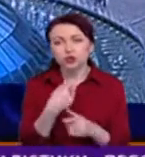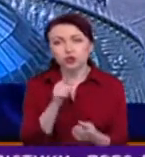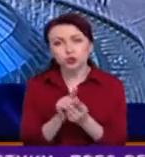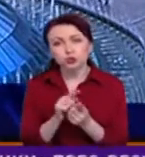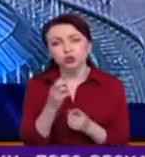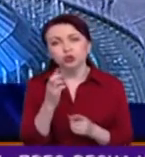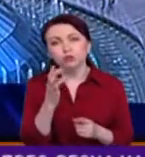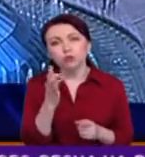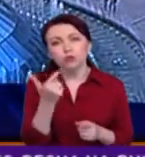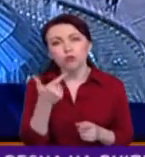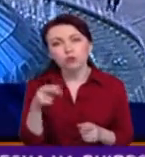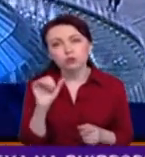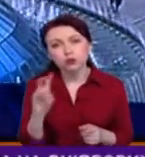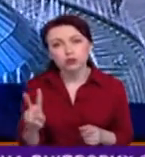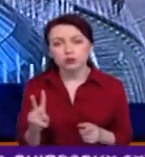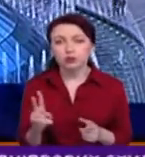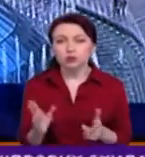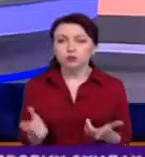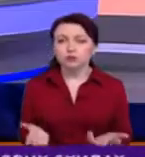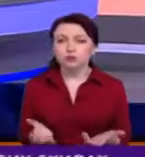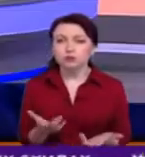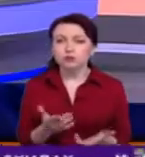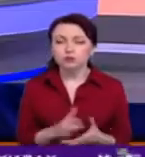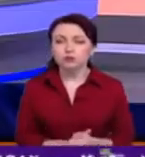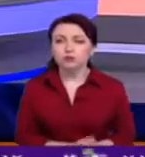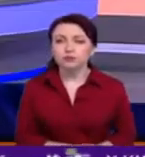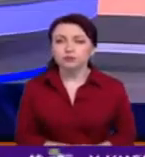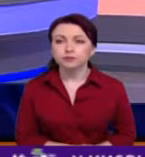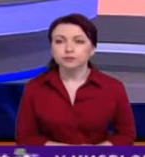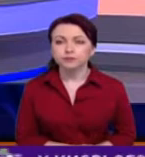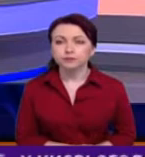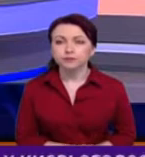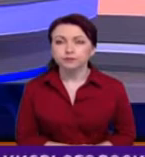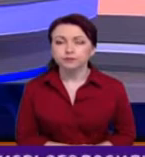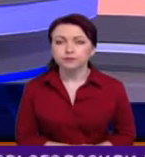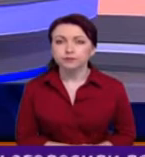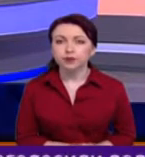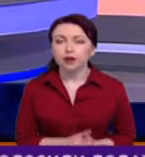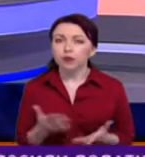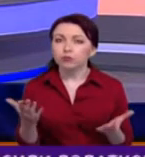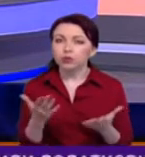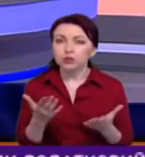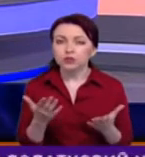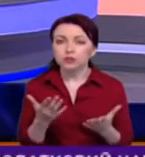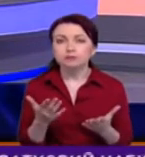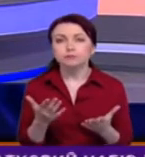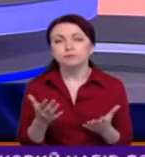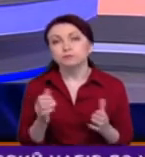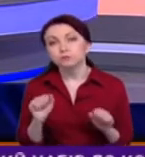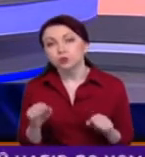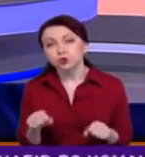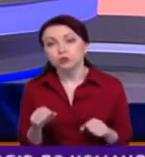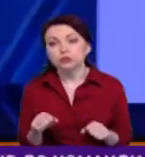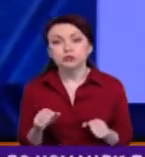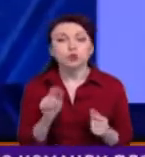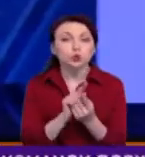його якось спонукало до цього? Про якісь ймовірні зустрічі не буду коментувати. Ну, свічку не